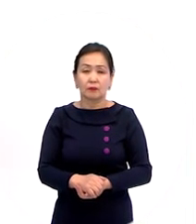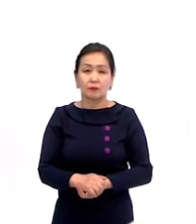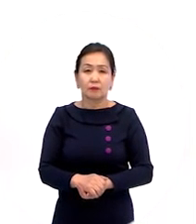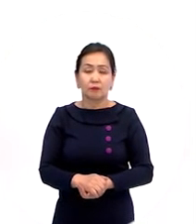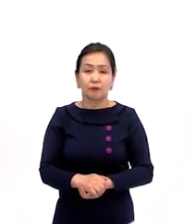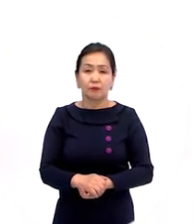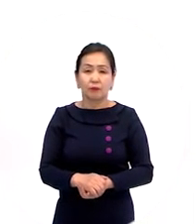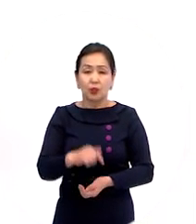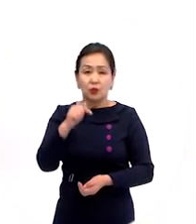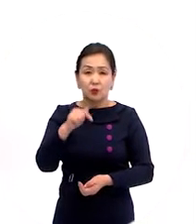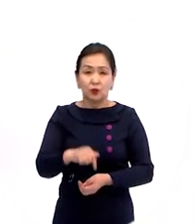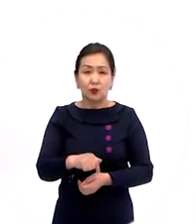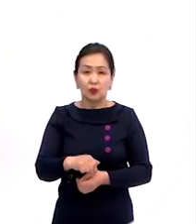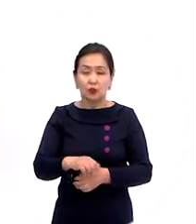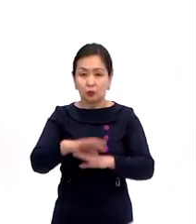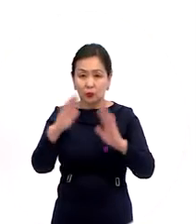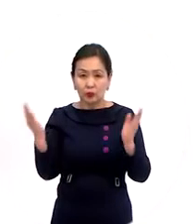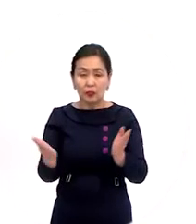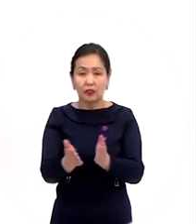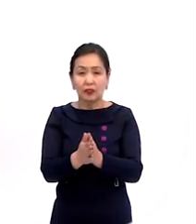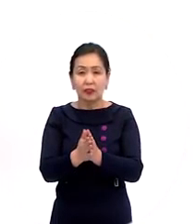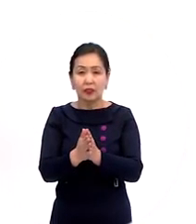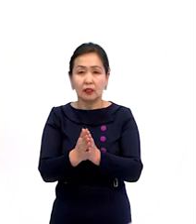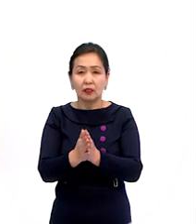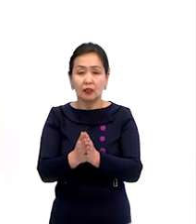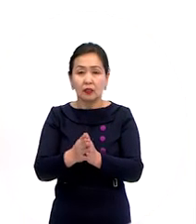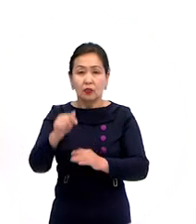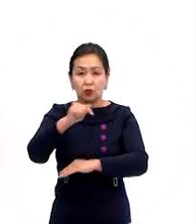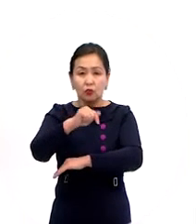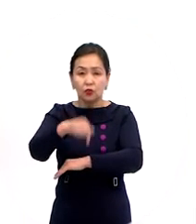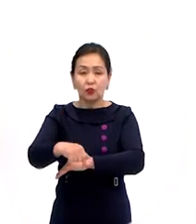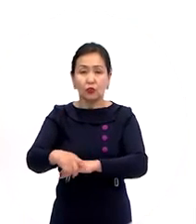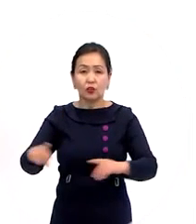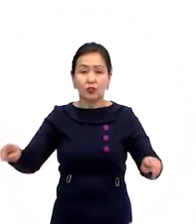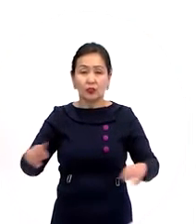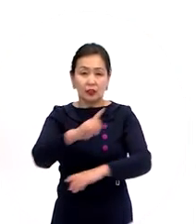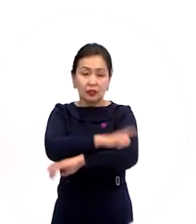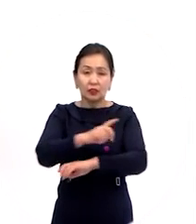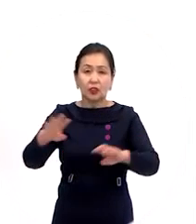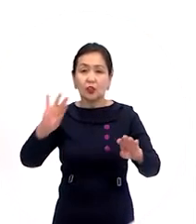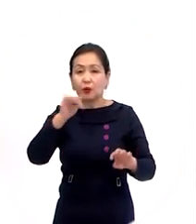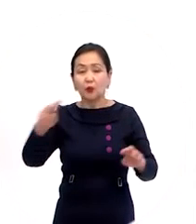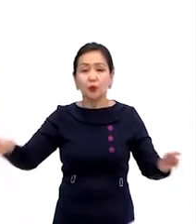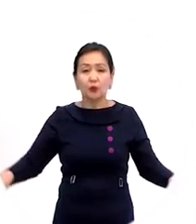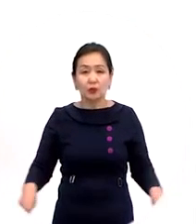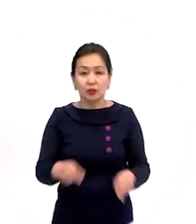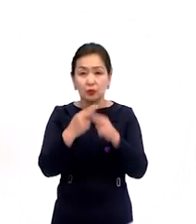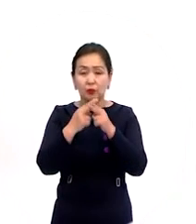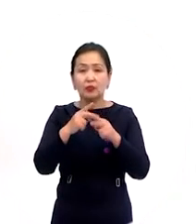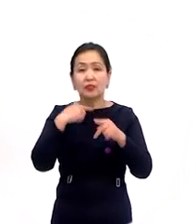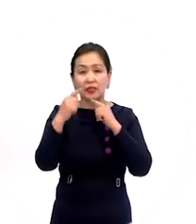За, хүүхдүүдээ, өнөөдөр бүгдээрээ өнөөдрийн хичээлээр юу үздэнэ дүгнэж